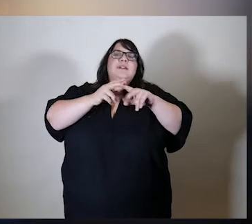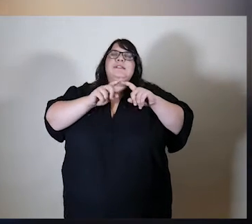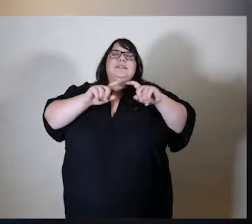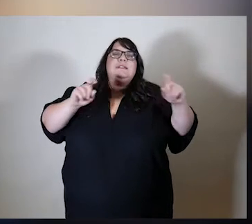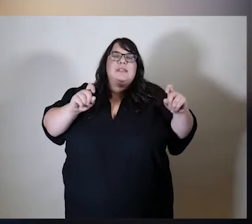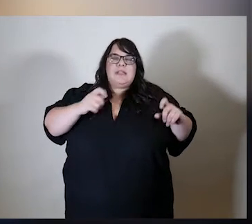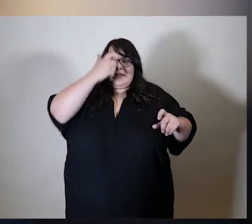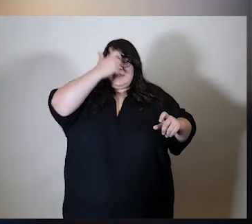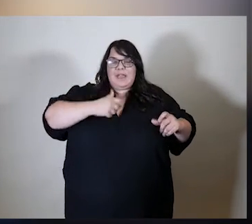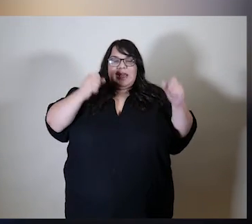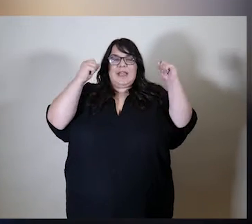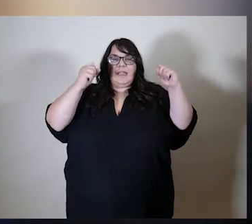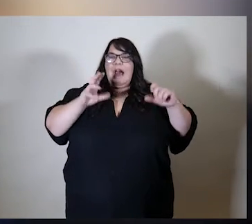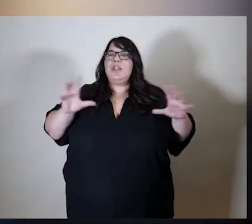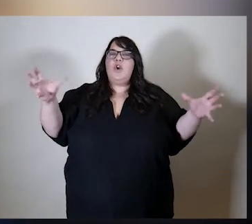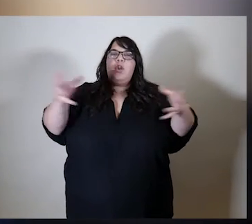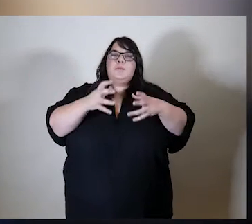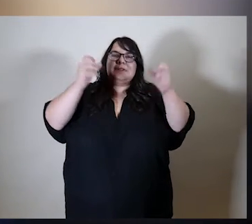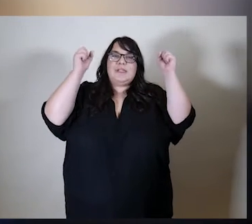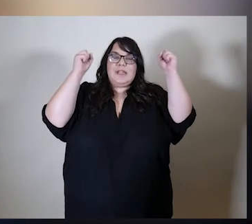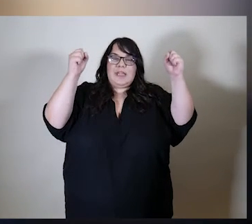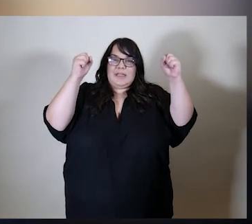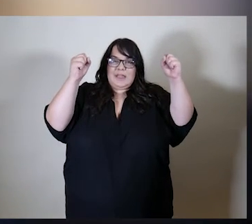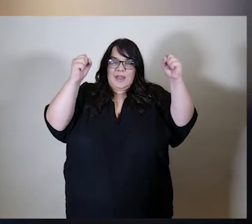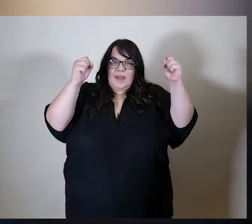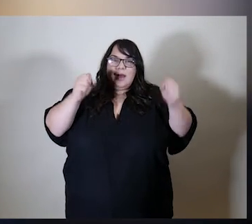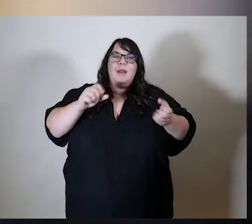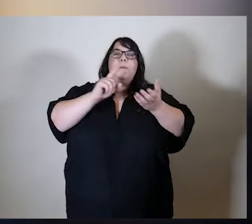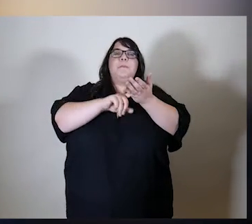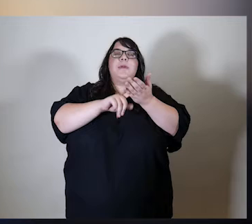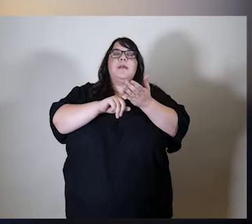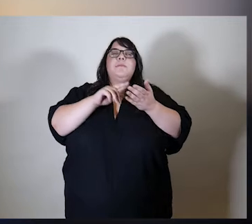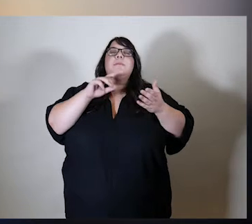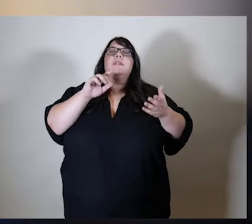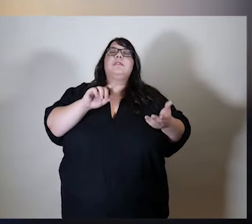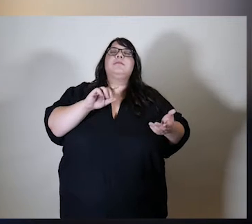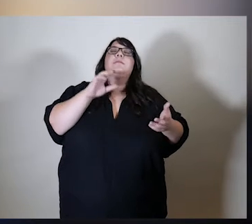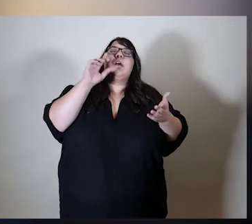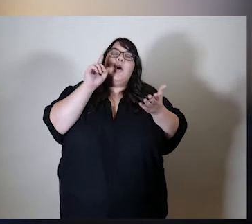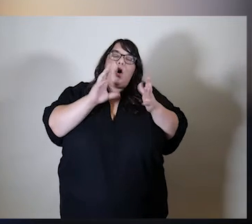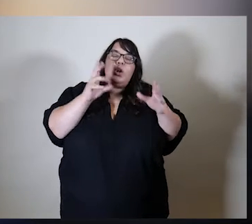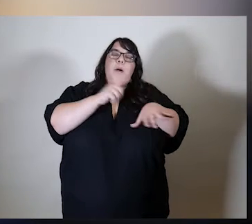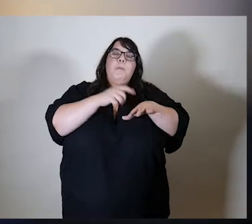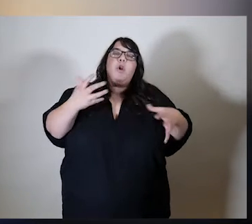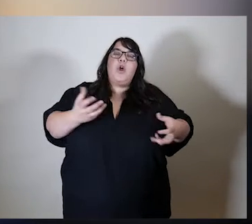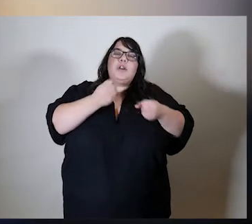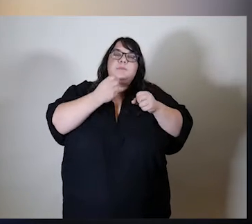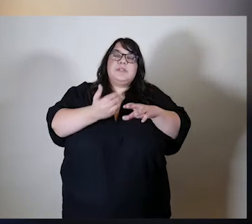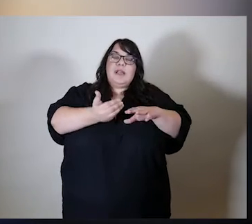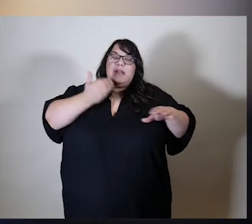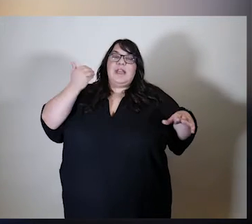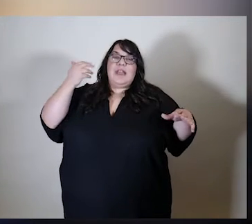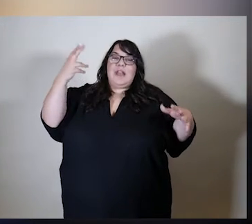αναδείξει την ανεκτήμητη αξία της ατομικής υγείας και της συλλογικής υγείας. Απαιτείται λοιπόν ολική επαναφορά